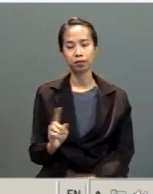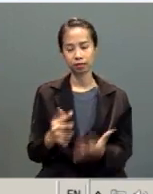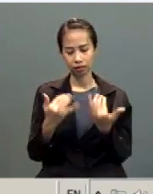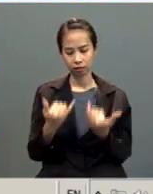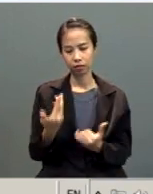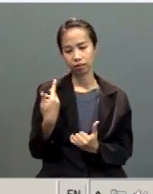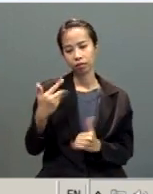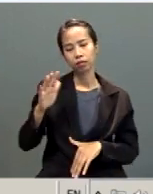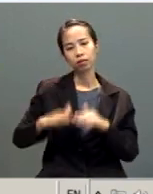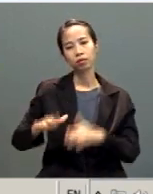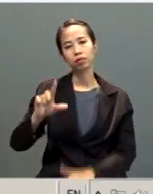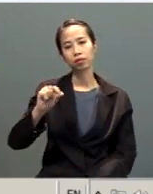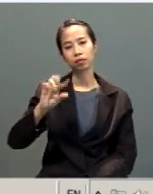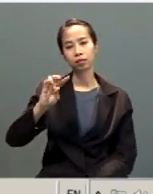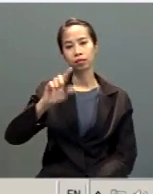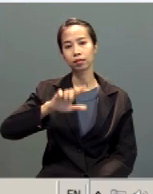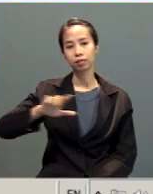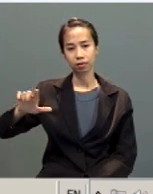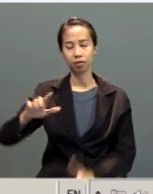แสนคนค่ะสำหรับผู้ที่ไม่ได้รับสิทธิ์เมื่อปิดรับลงทะเบียนและได้คัดกรองผู้ลงทะเบียนครบถ้วนทั้งหมดแล้วซึ่งขณะนี้มีประมาณ27